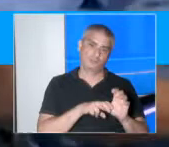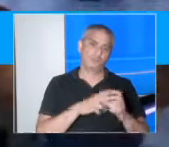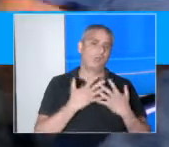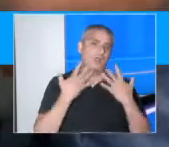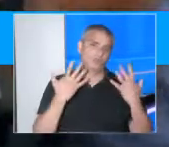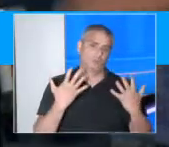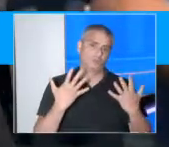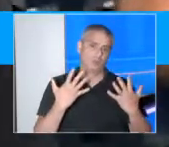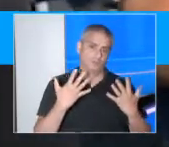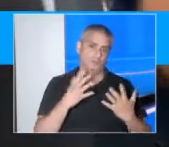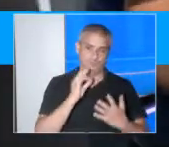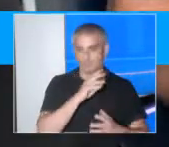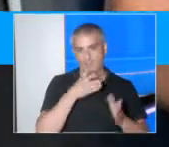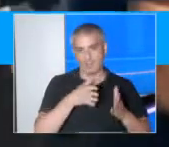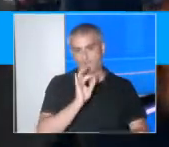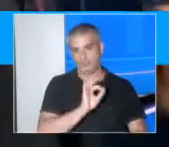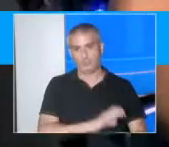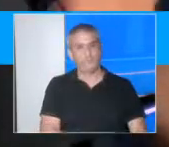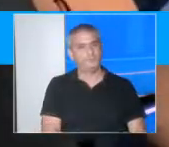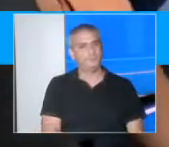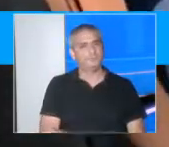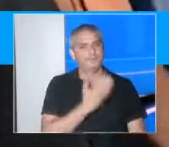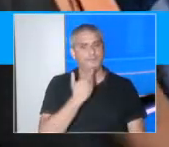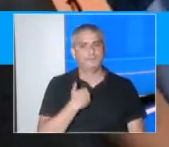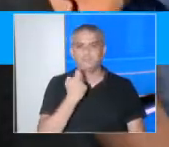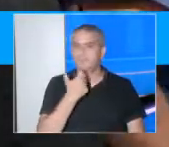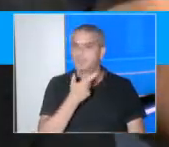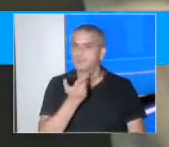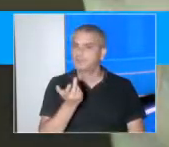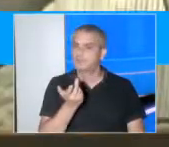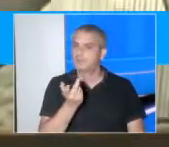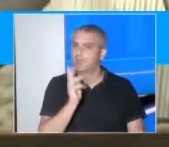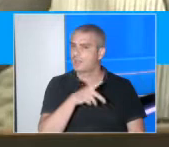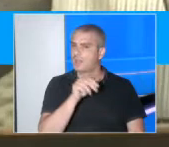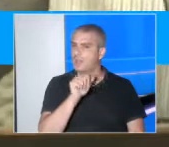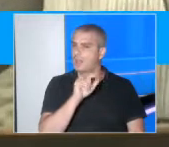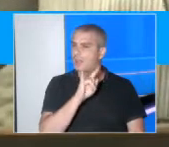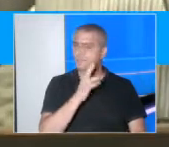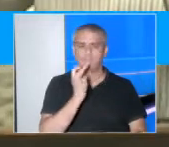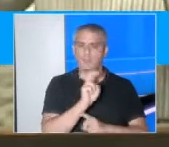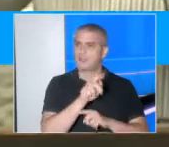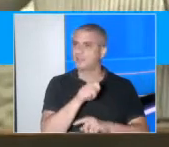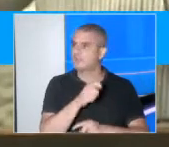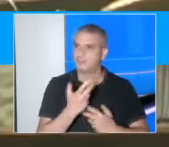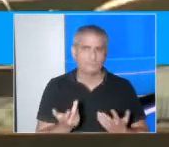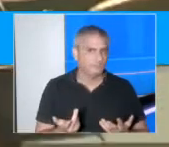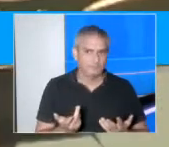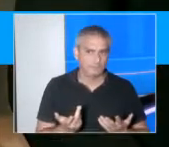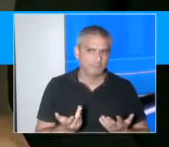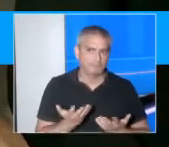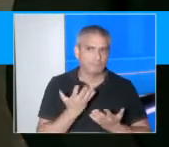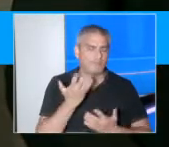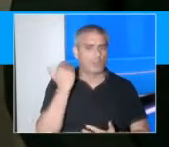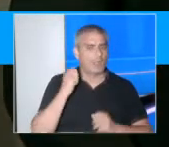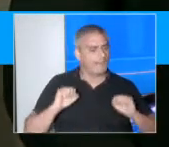העצומה והענקית בהלווייתו. ספר לנו קצת, טלב אסן, על אלחרומי, מתי נכנס לכנסת, איפה